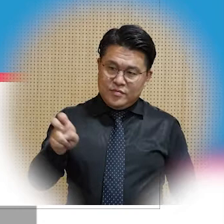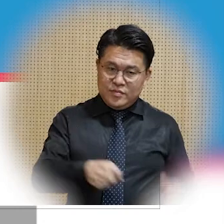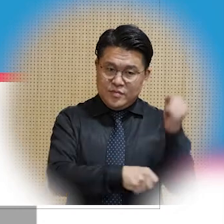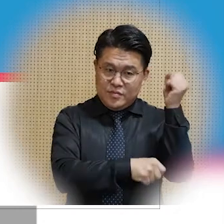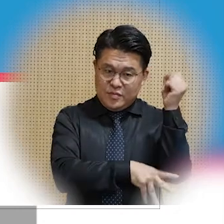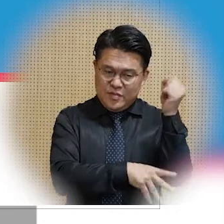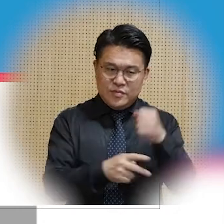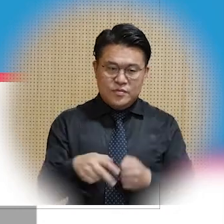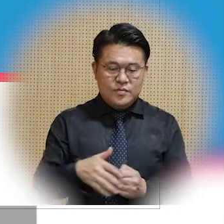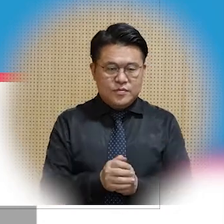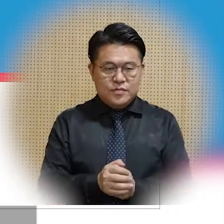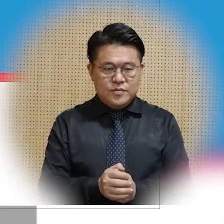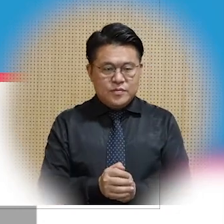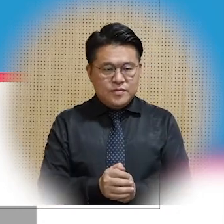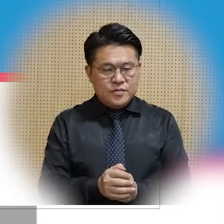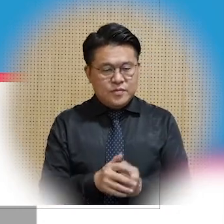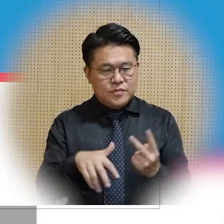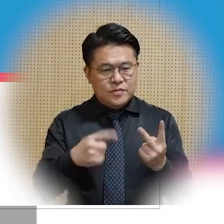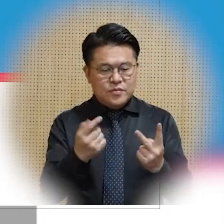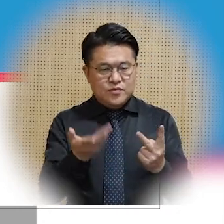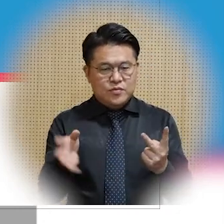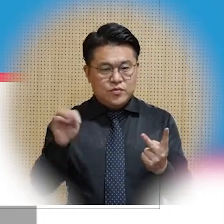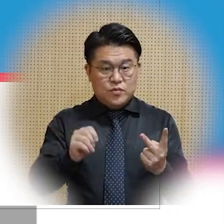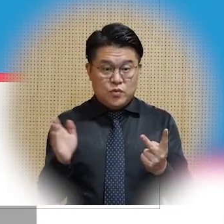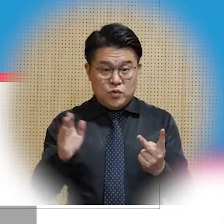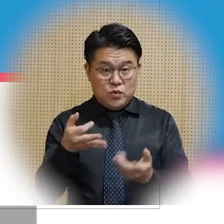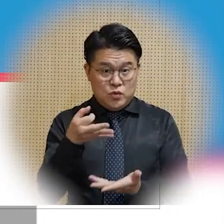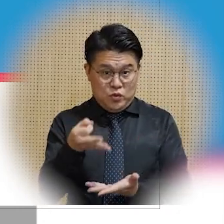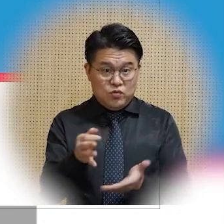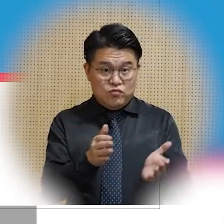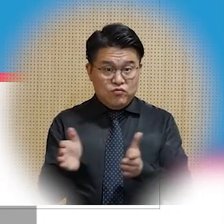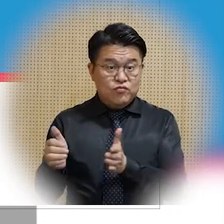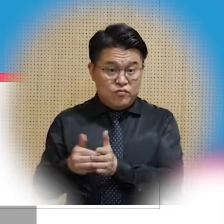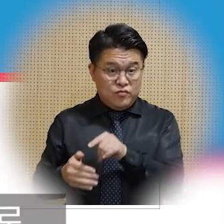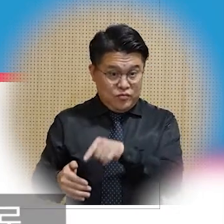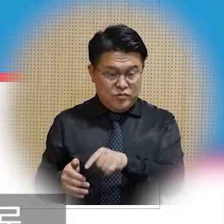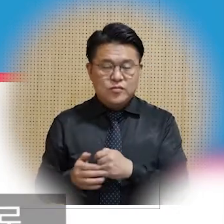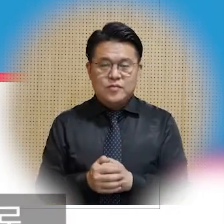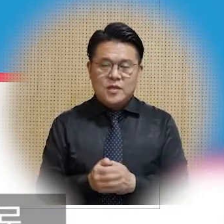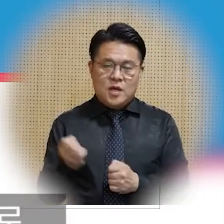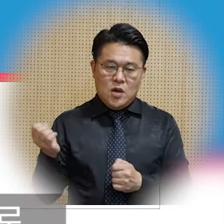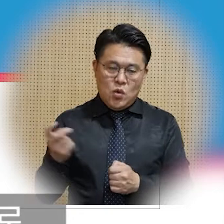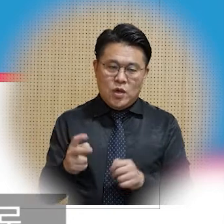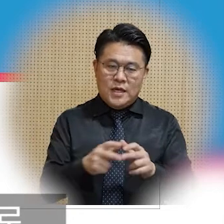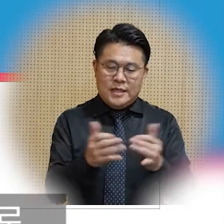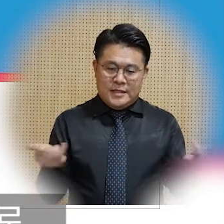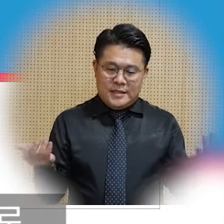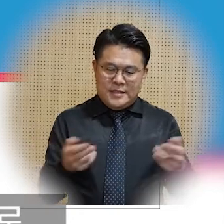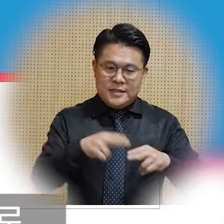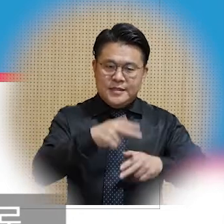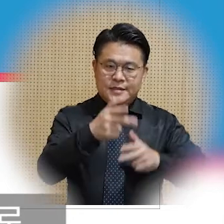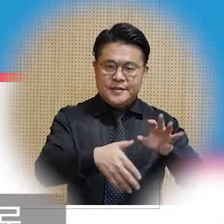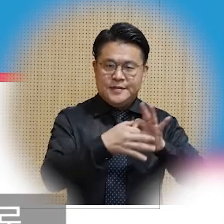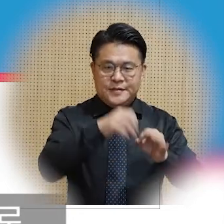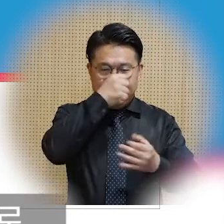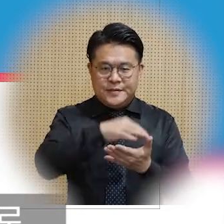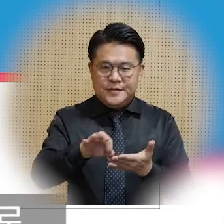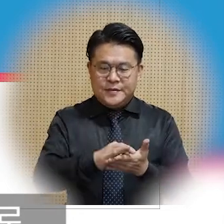약 2조 9천억에 가까운 돈이 이제 편성이 되어 있고요. 장애인 일자리 사업에 대한 예산은